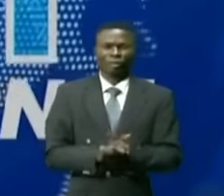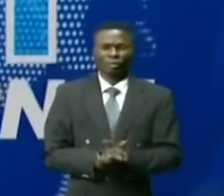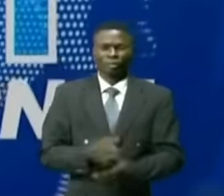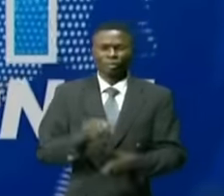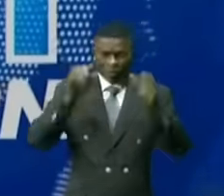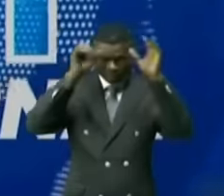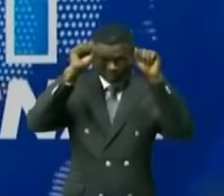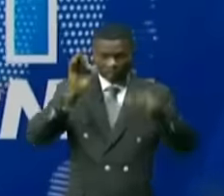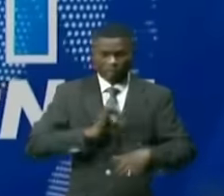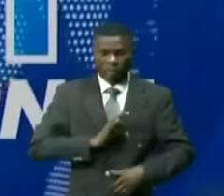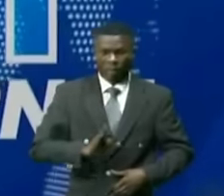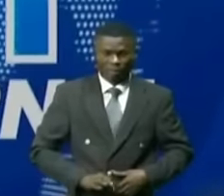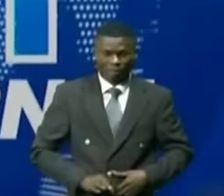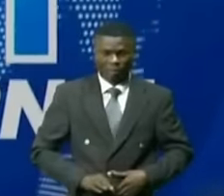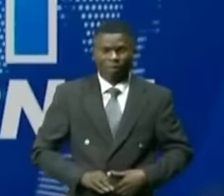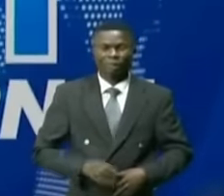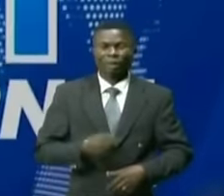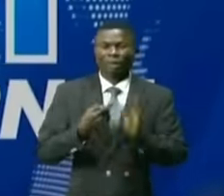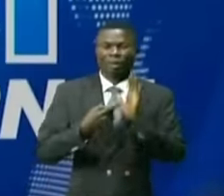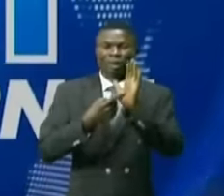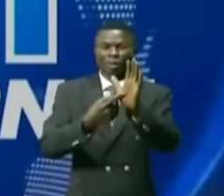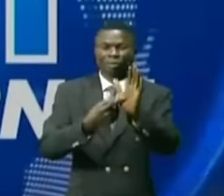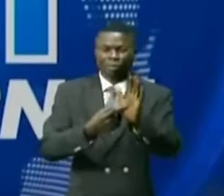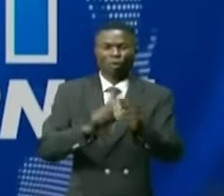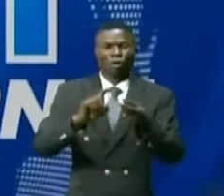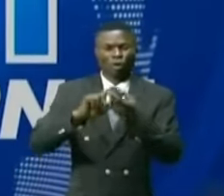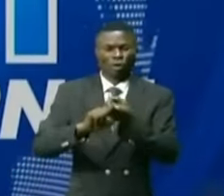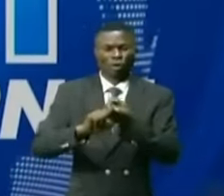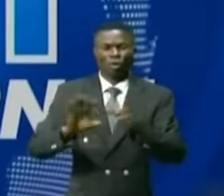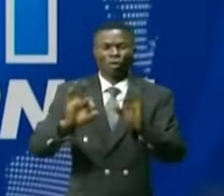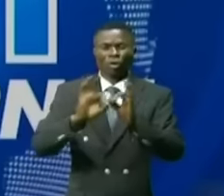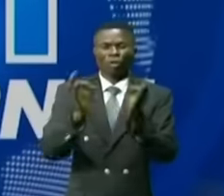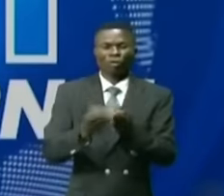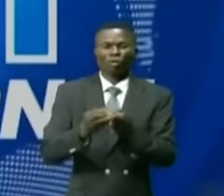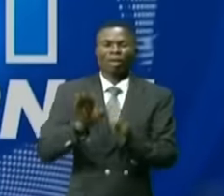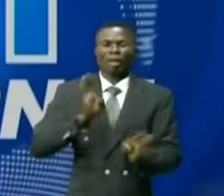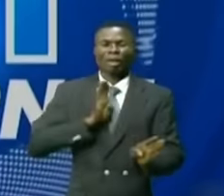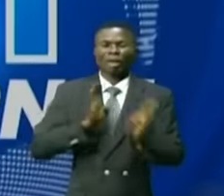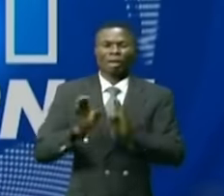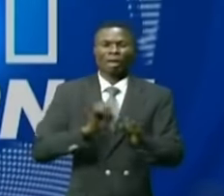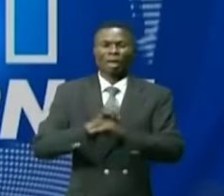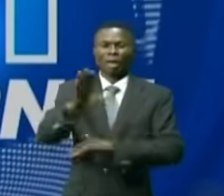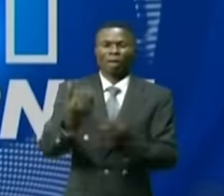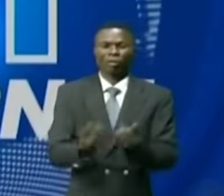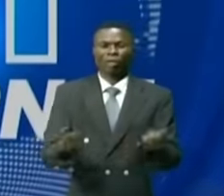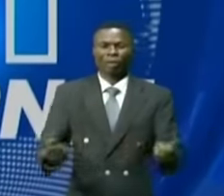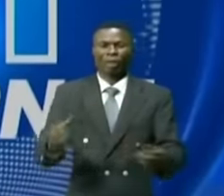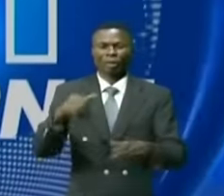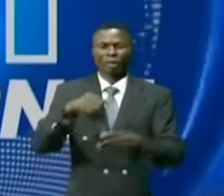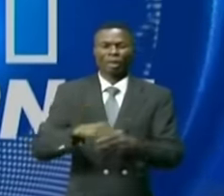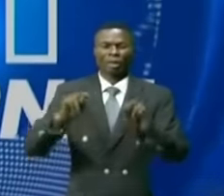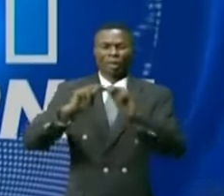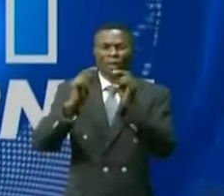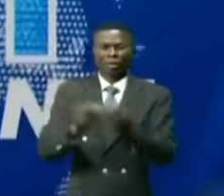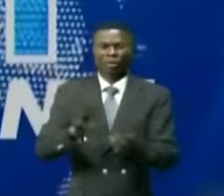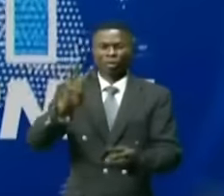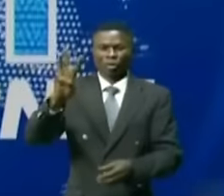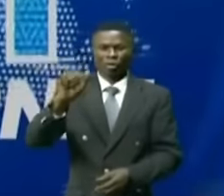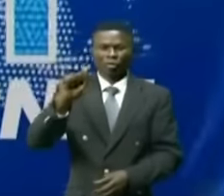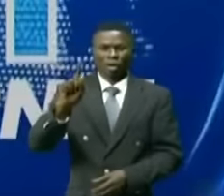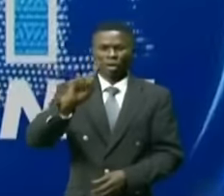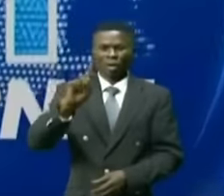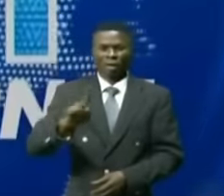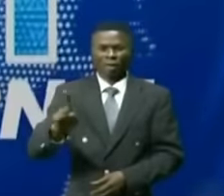Félix Antoine Tshisekedi sa gratitude aux familles de Beni pour avoir envoyé leurs enfants dans le mouvement Wazalendo,